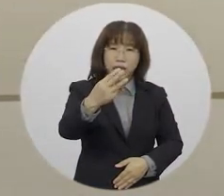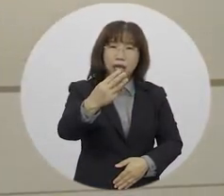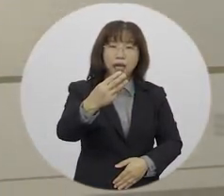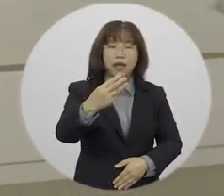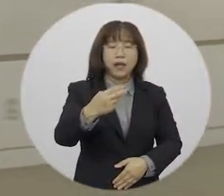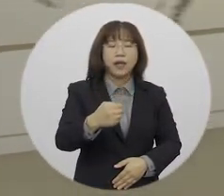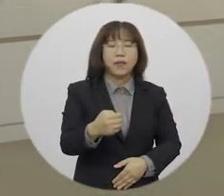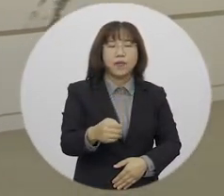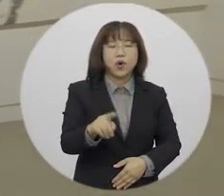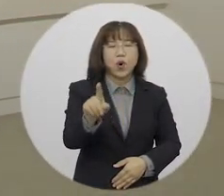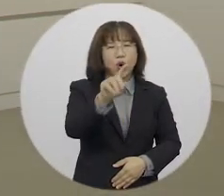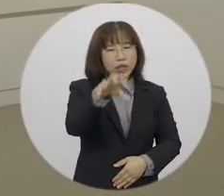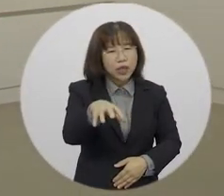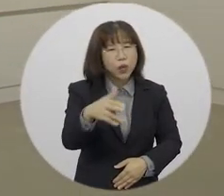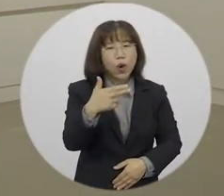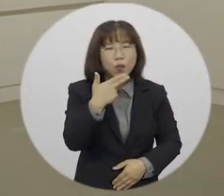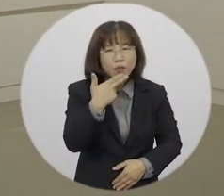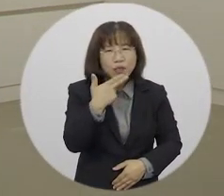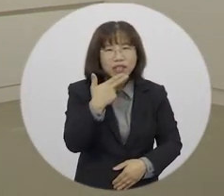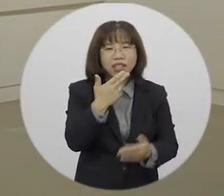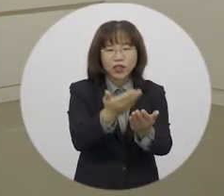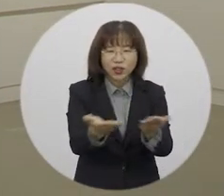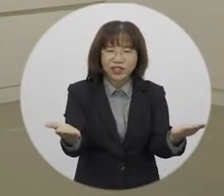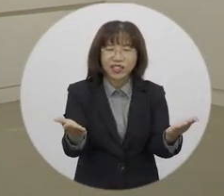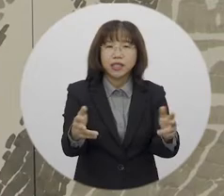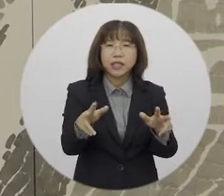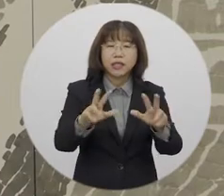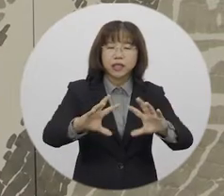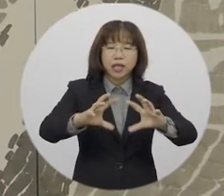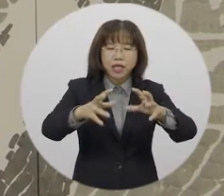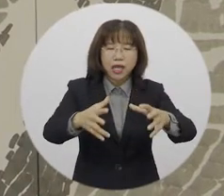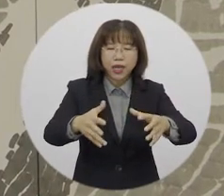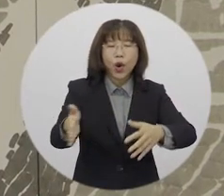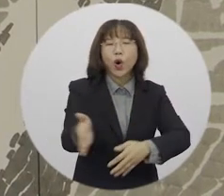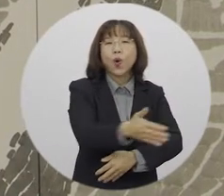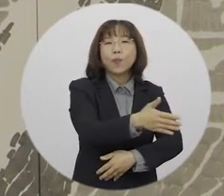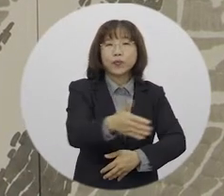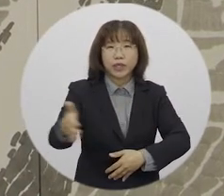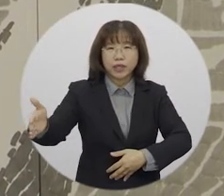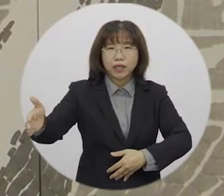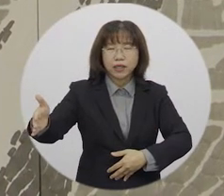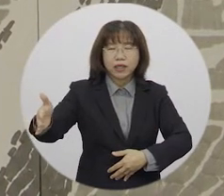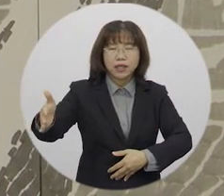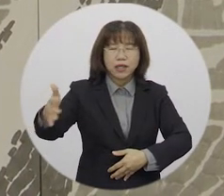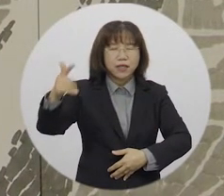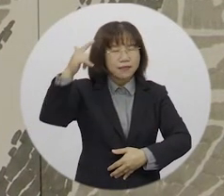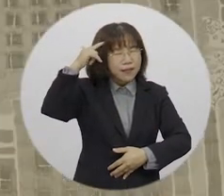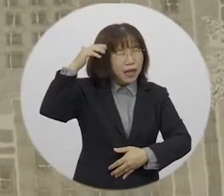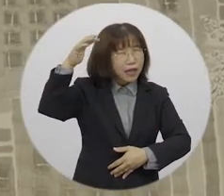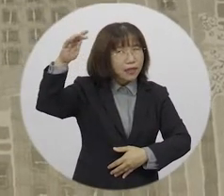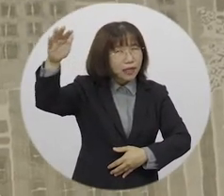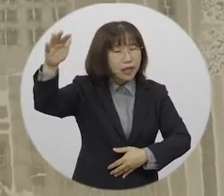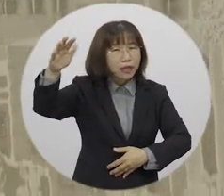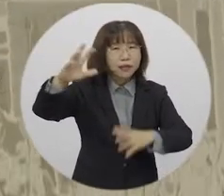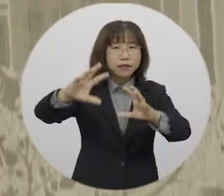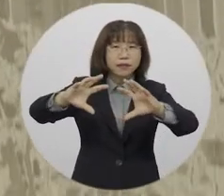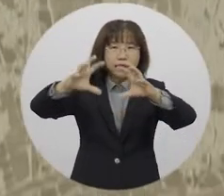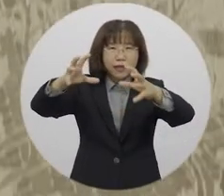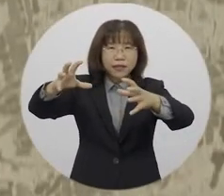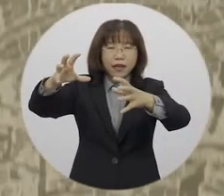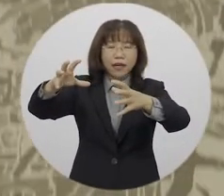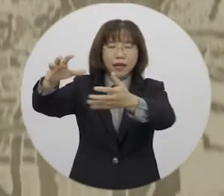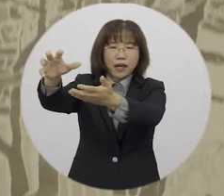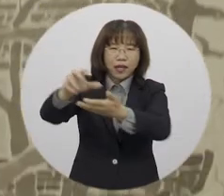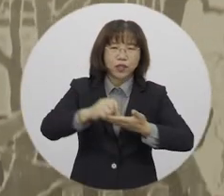숨토피아, 다른 어디에도 없는 전으로 이 세상에 존재하지 않는 다른 어디에도 없는 이상세계를 자기만의 회화적